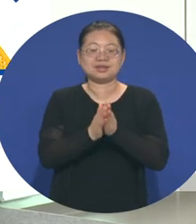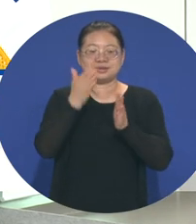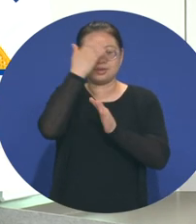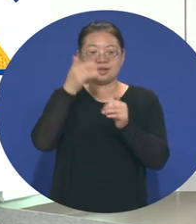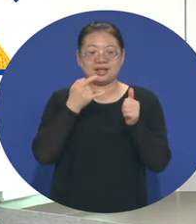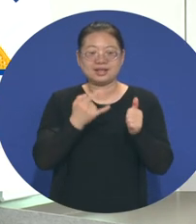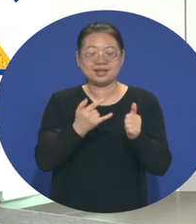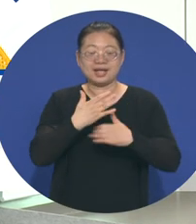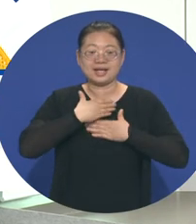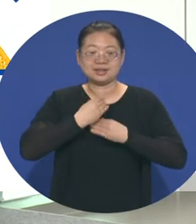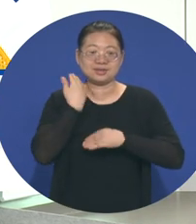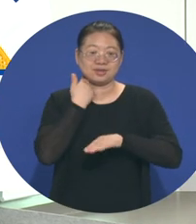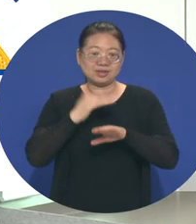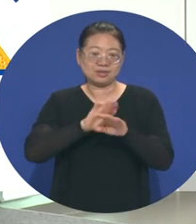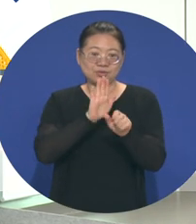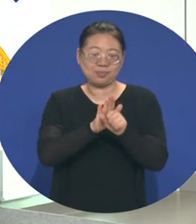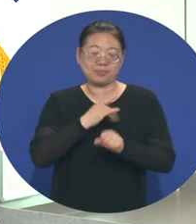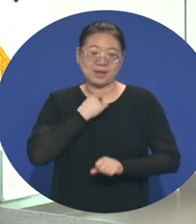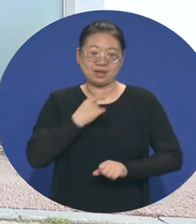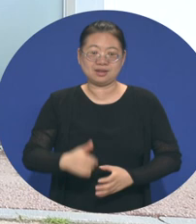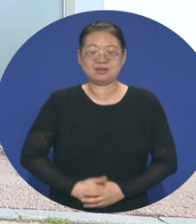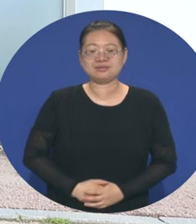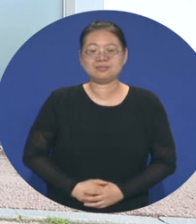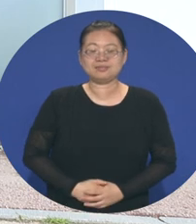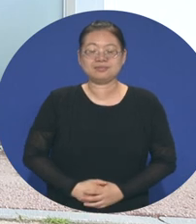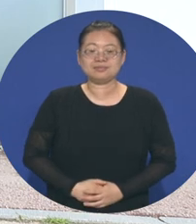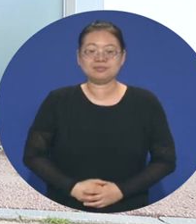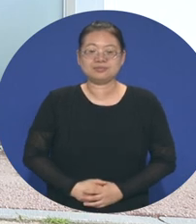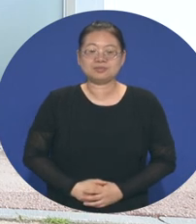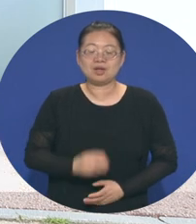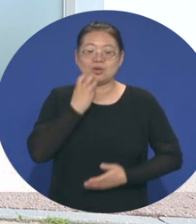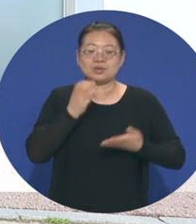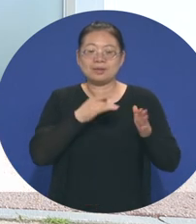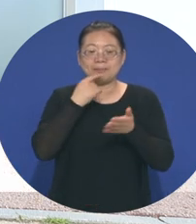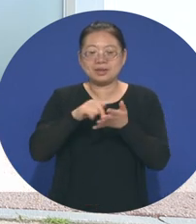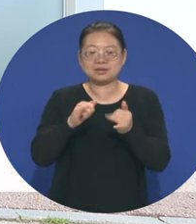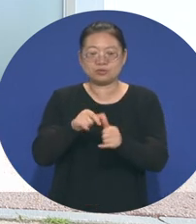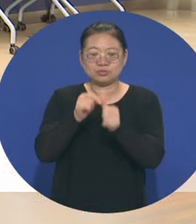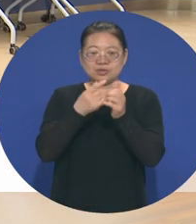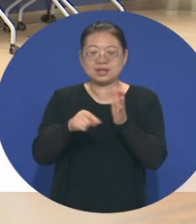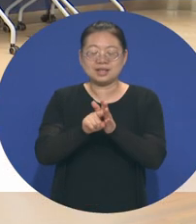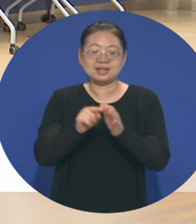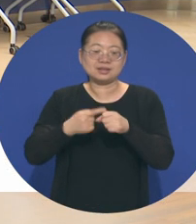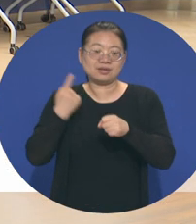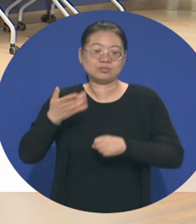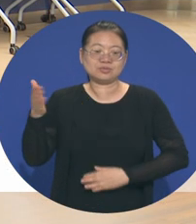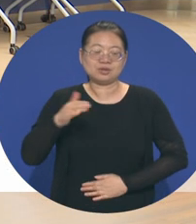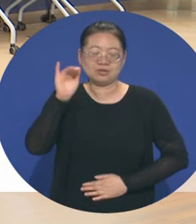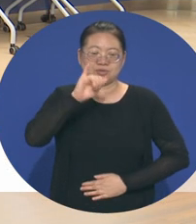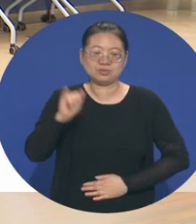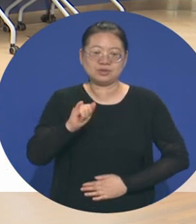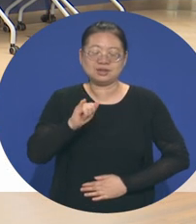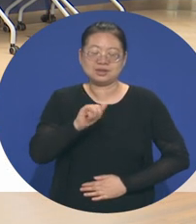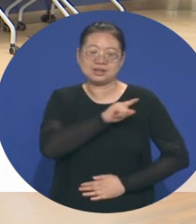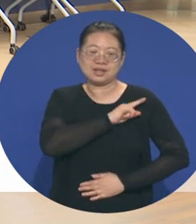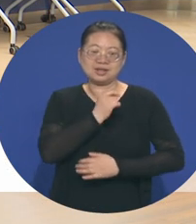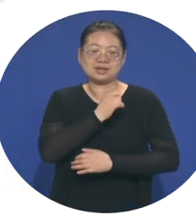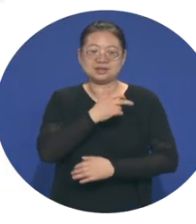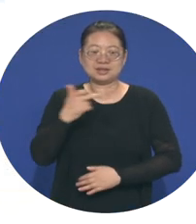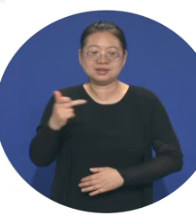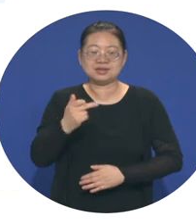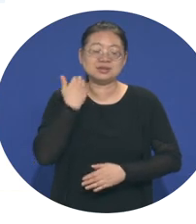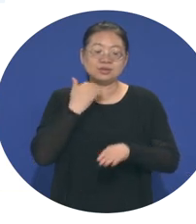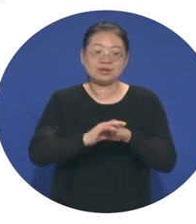청년들에게 안전 전세에 도움이 됐으면 좋겠습니다 한편 돈은 피해자 구제를 위해 지난해부터 전국 최대 규모에